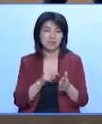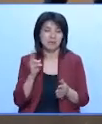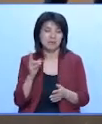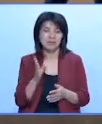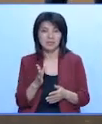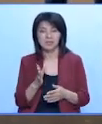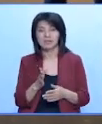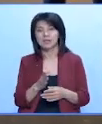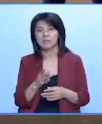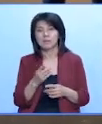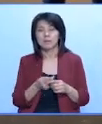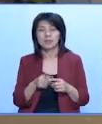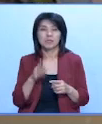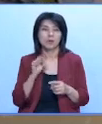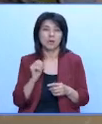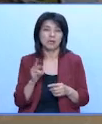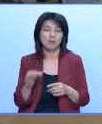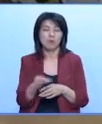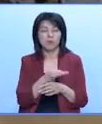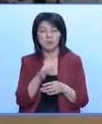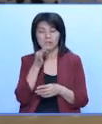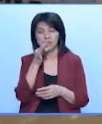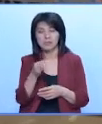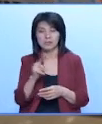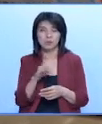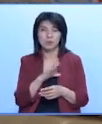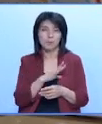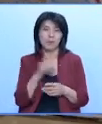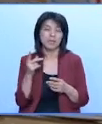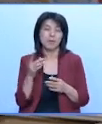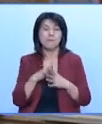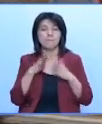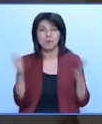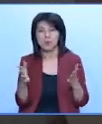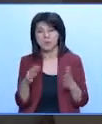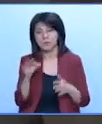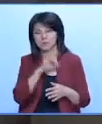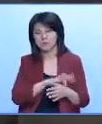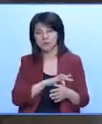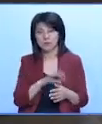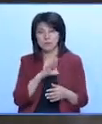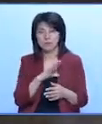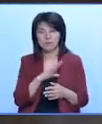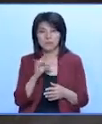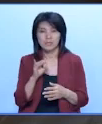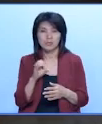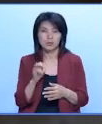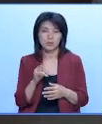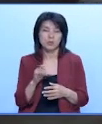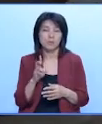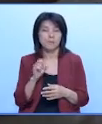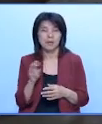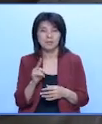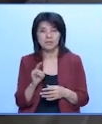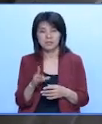предполагаемого количества студентов. Аким области поручил разработать альтернативные, более рациональные варианты использования имеющейся инфраструктурной базы. В этих условиях